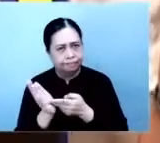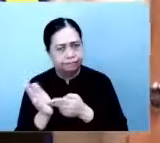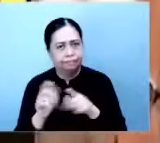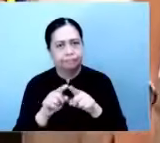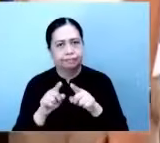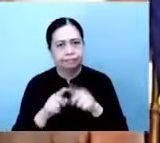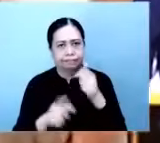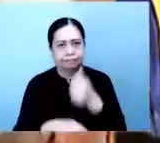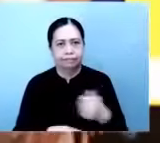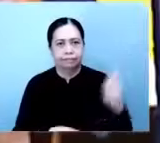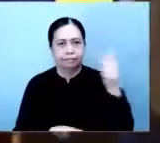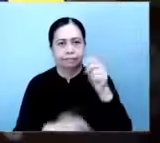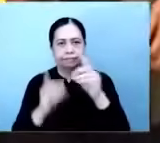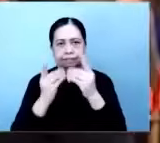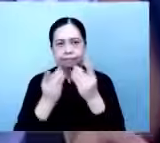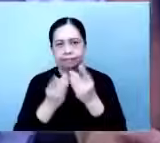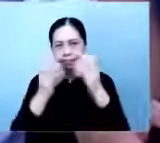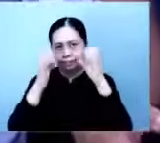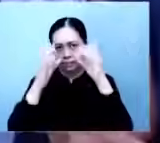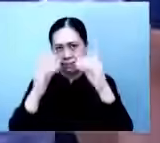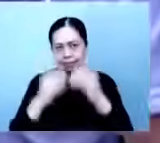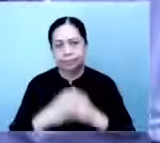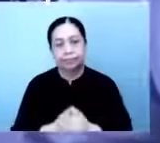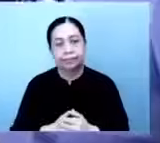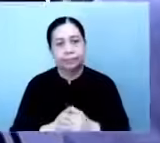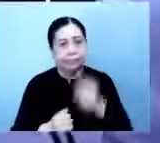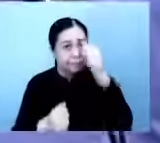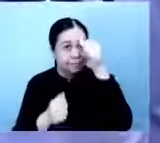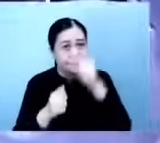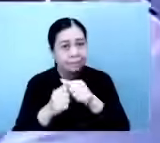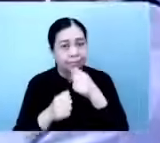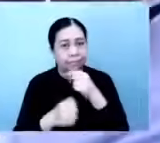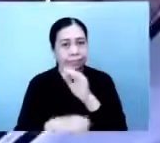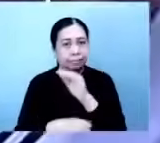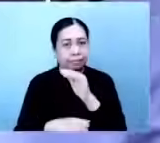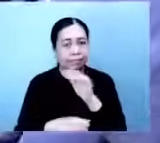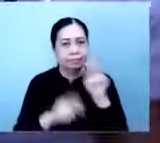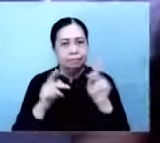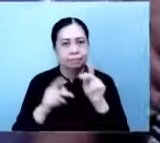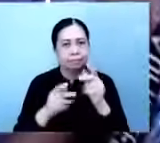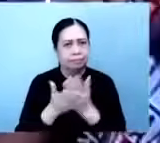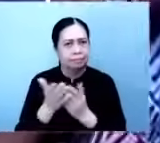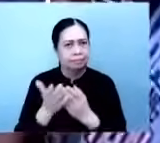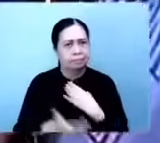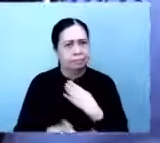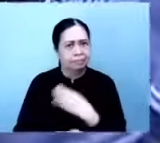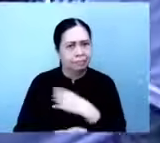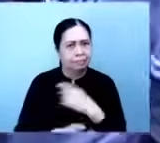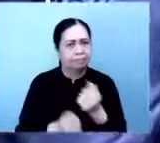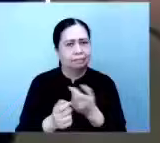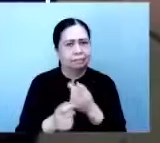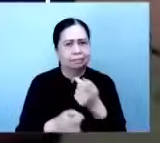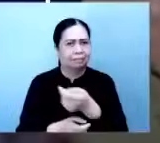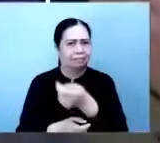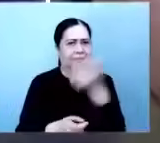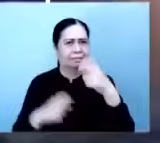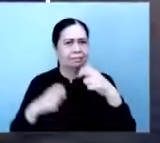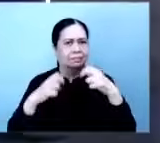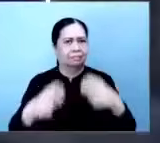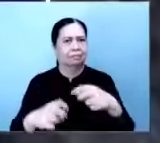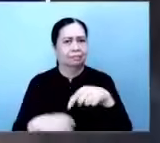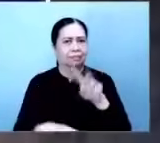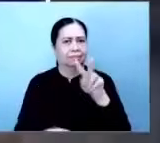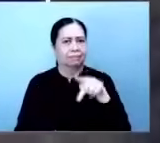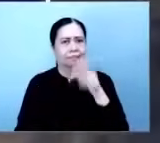ng Department of Education. Matatanda ang nanawagan kay Pangulong Marcos ang ilang mambabatas na tanggalin na sa gabinete si VP